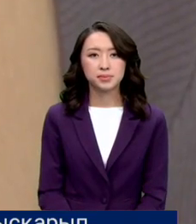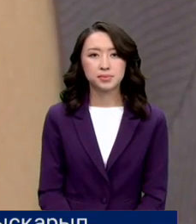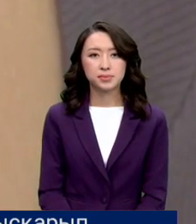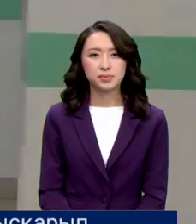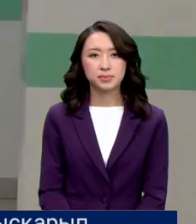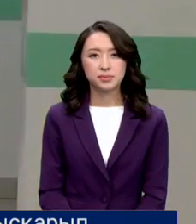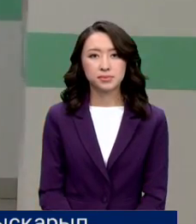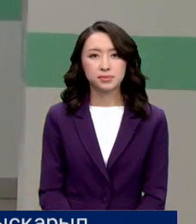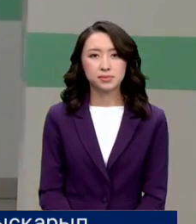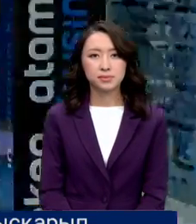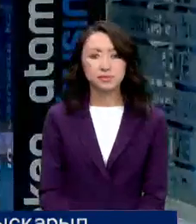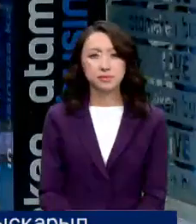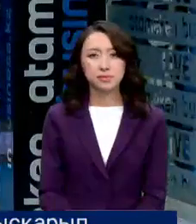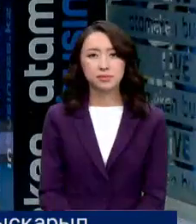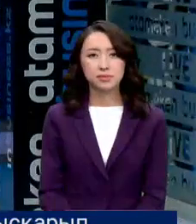Атамекен, Бизнес.